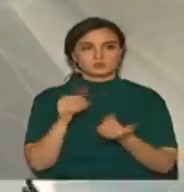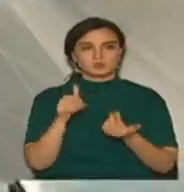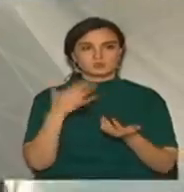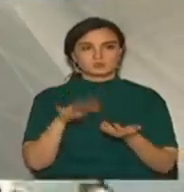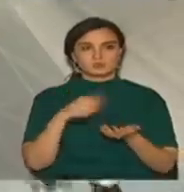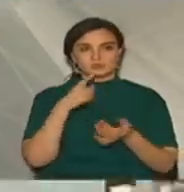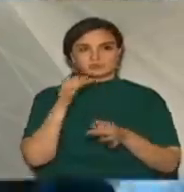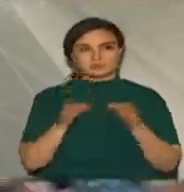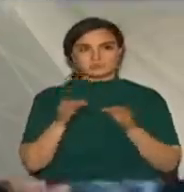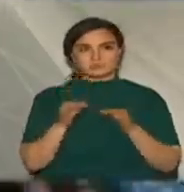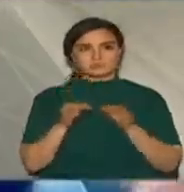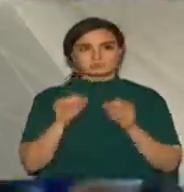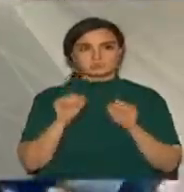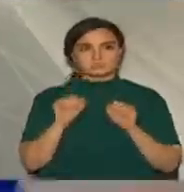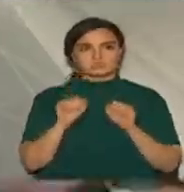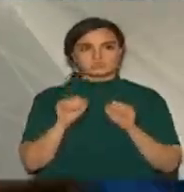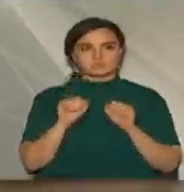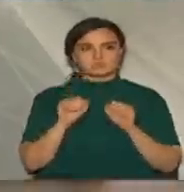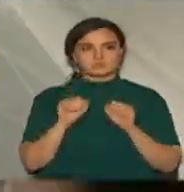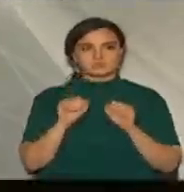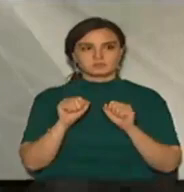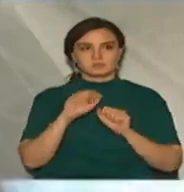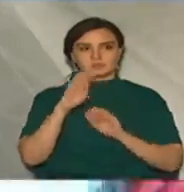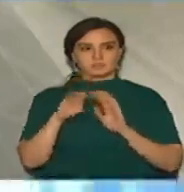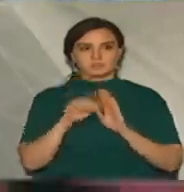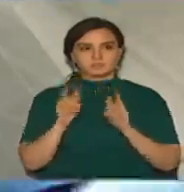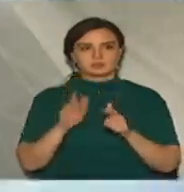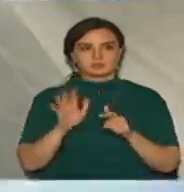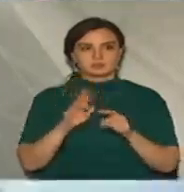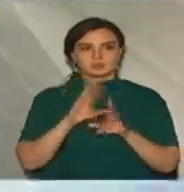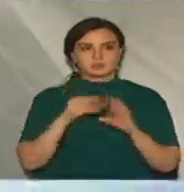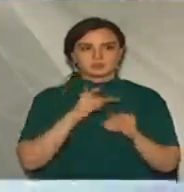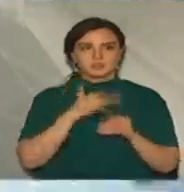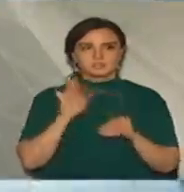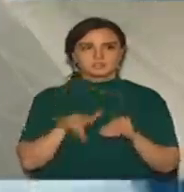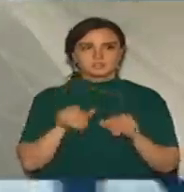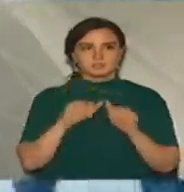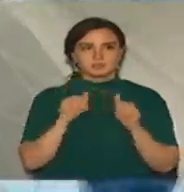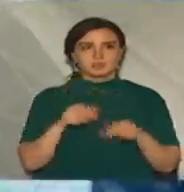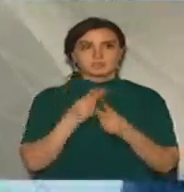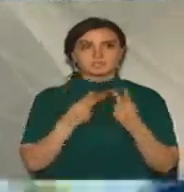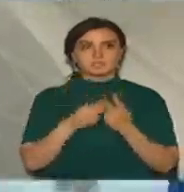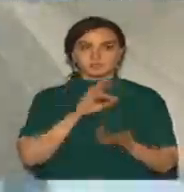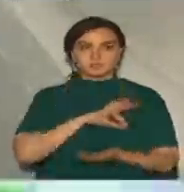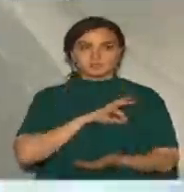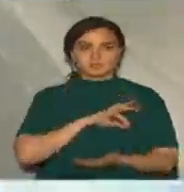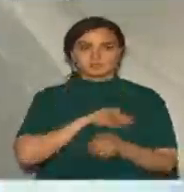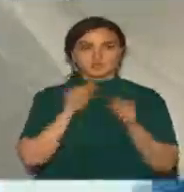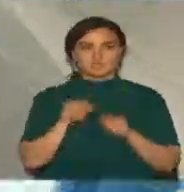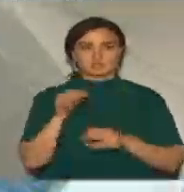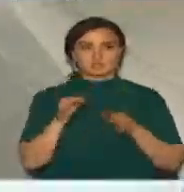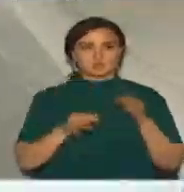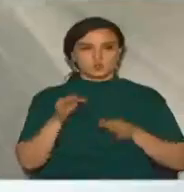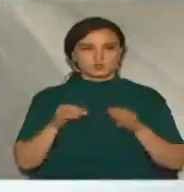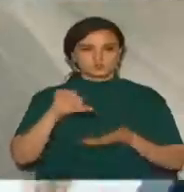აღნიშნეს, სასამართლომ დაცვის მხარეს ეს პოზიცია არ გაიზიარა და აღკვეთი ღონისძიების ყველაზე მკაცრი ფორმა, ანუ პატიმრობა გამოიყენა. აქ სხდომაზე